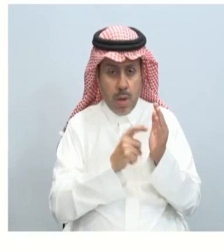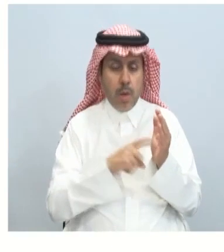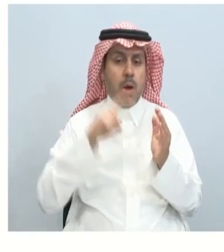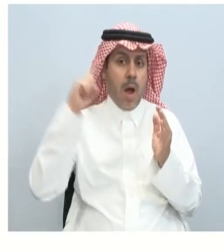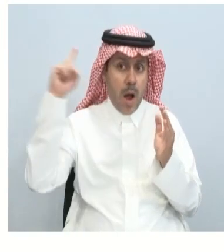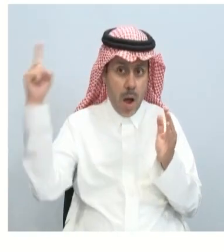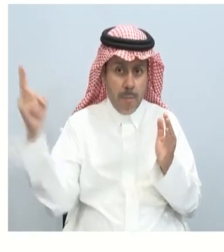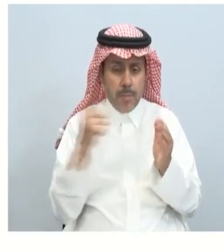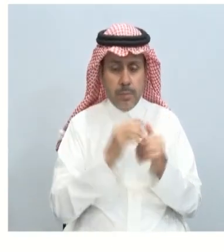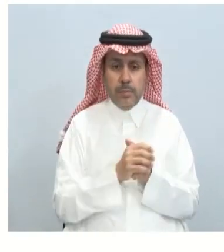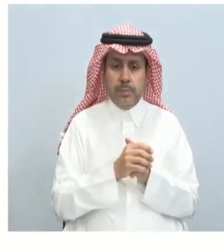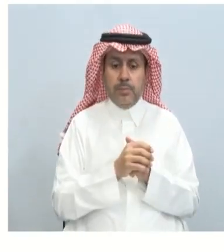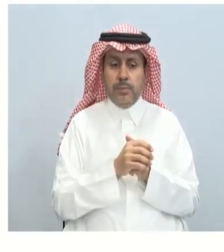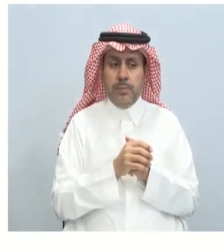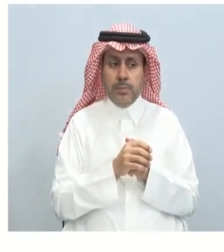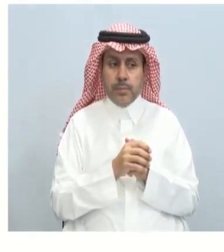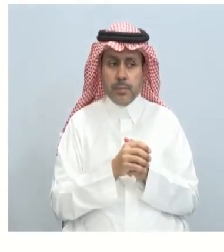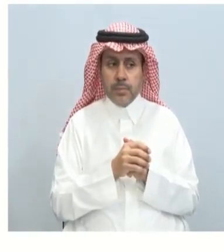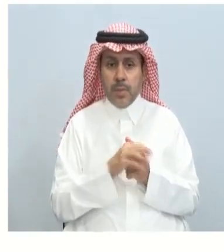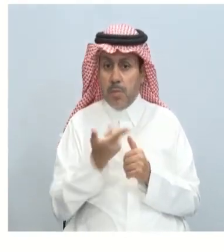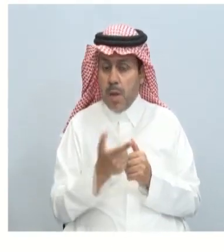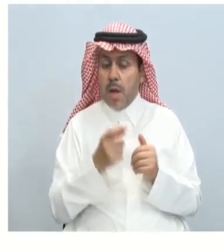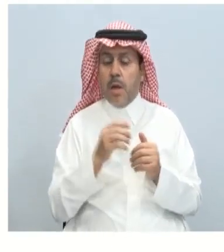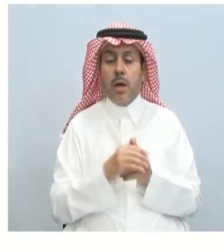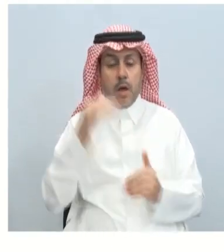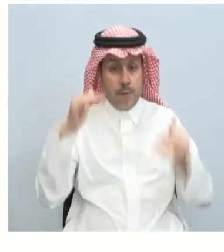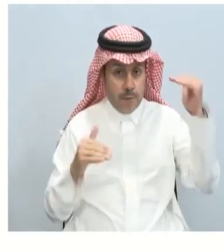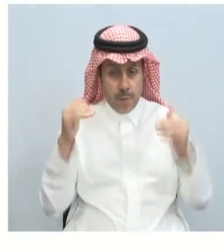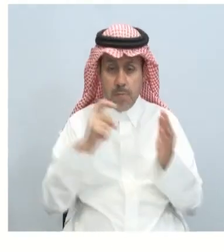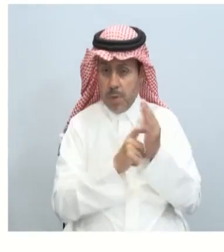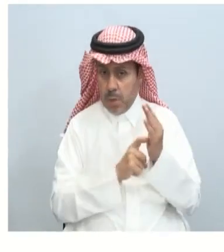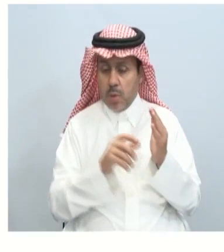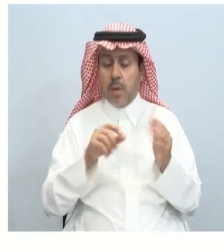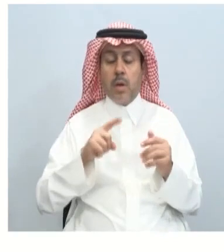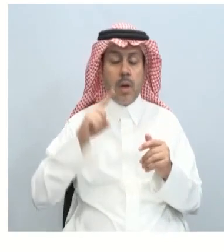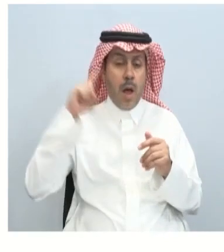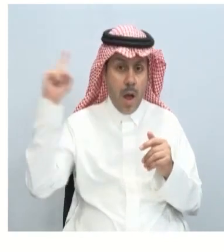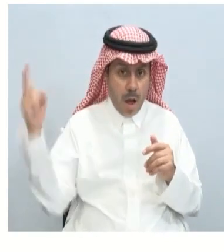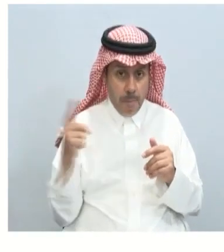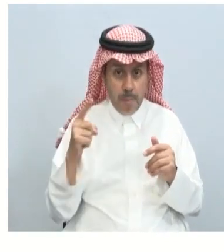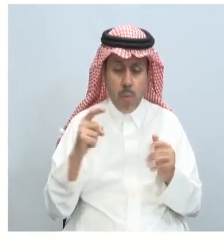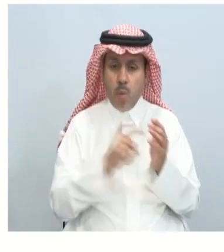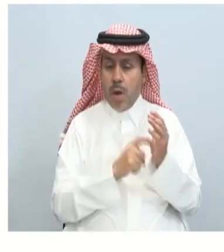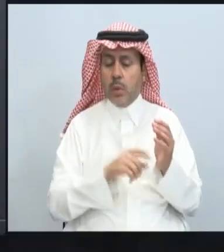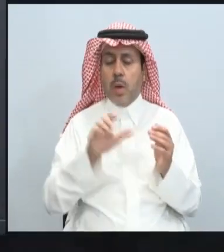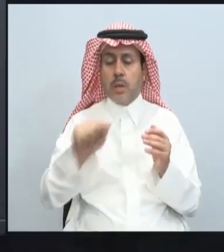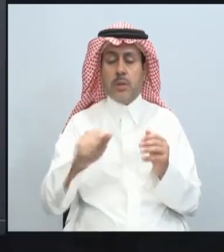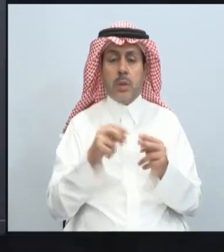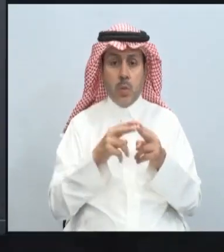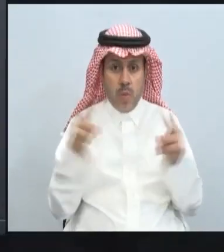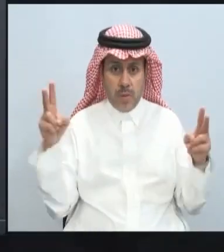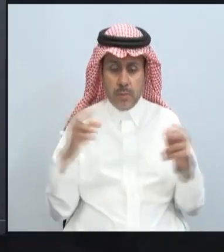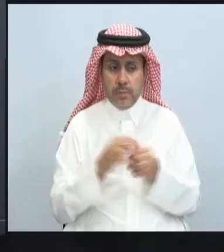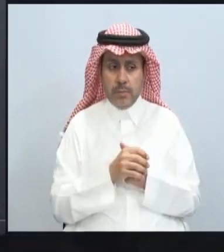العام مره اخرى ما الفرق بين القانون الخاص والقانون العام اريد منك ان توضح ذلك